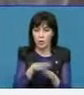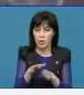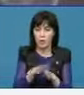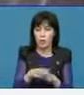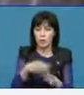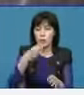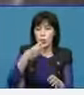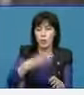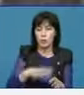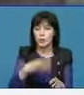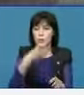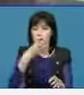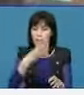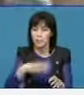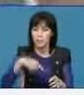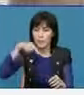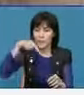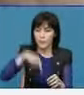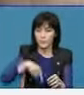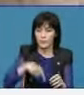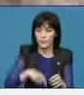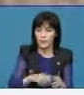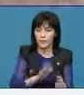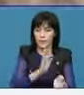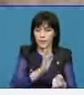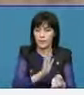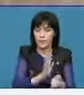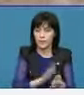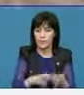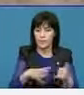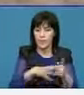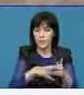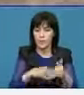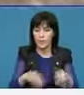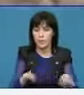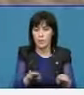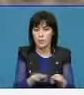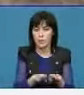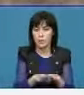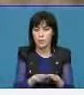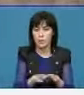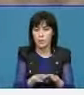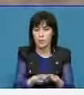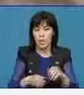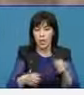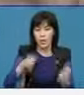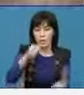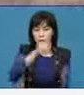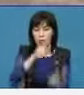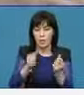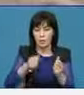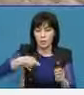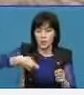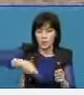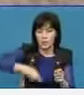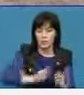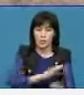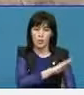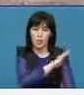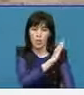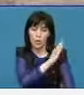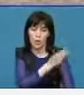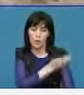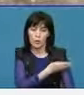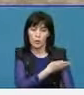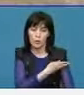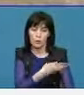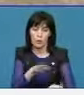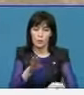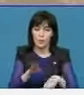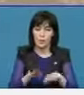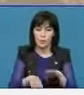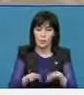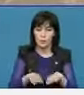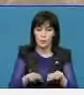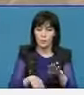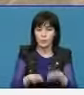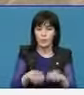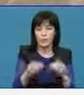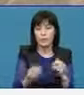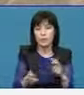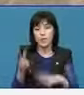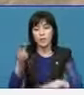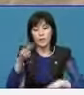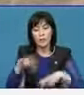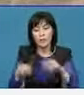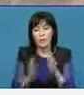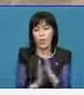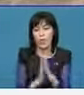30-40 сантиметр тереңдіктегі нығыздалған қабат соқаның күшімен бұзылады. Соның арқасында жердің құнары арта түседі дейді мамандар. Бұл егістің